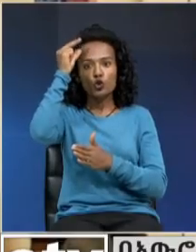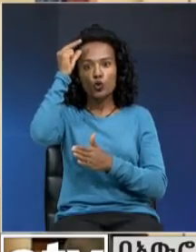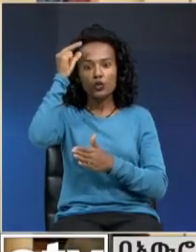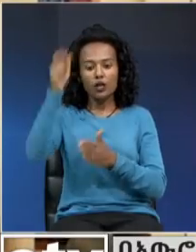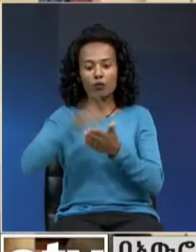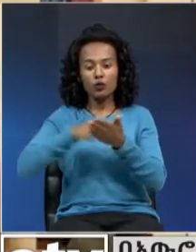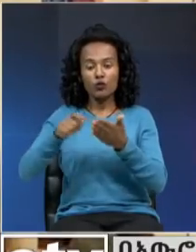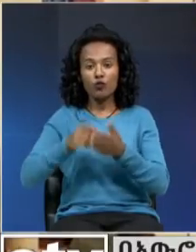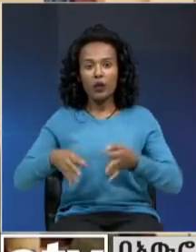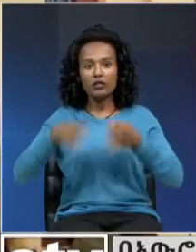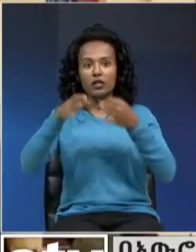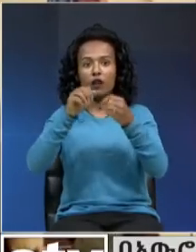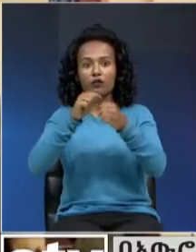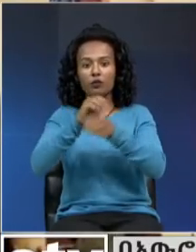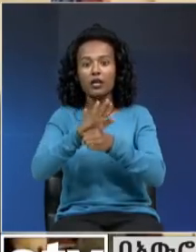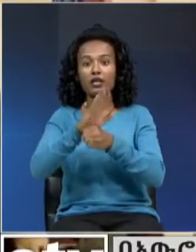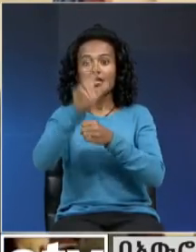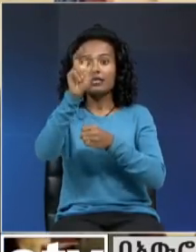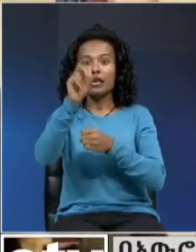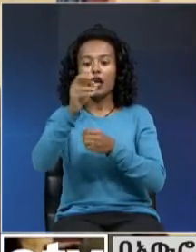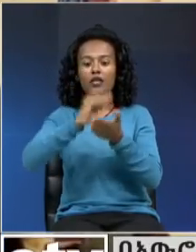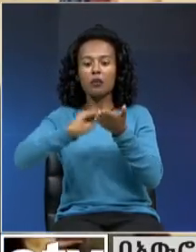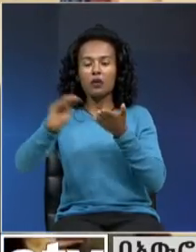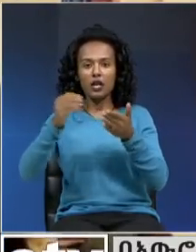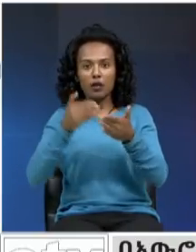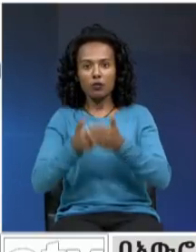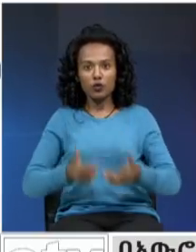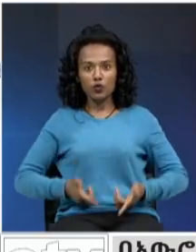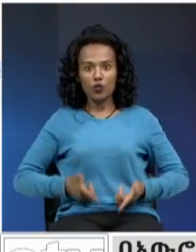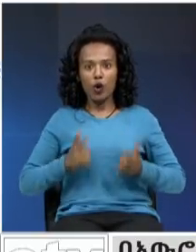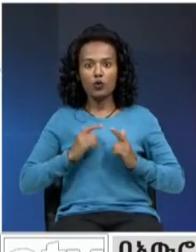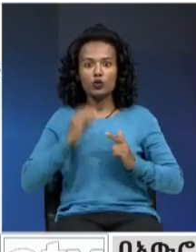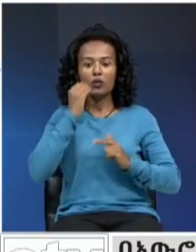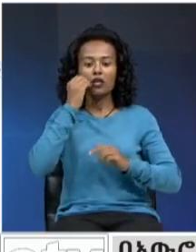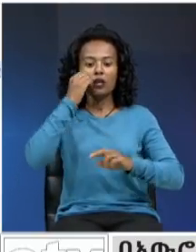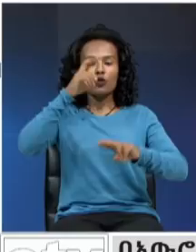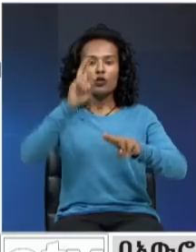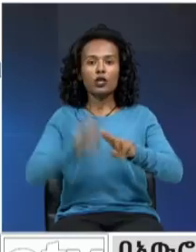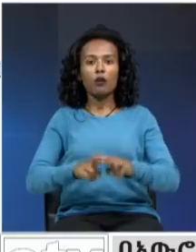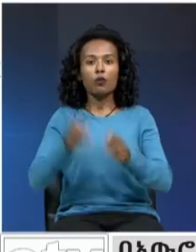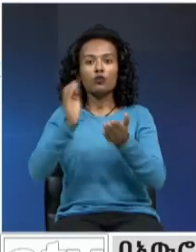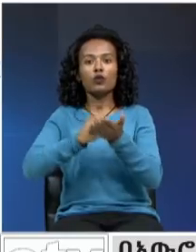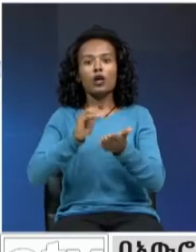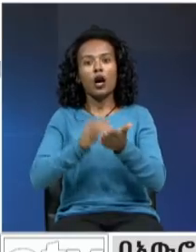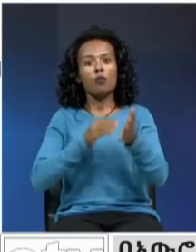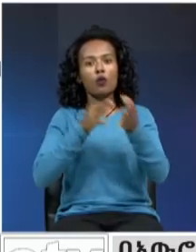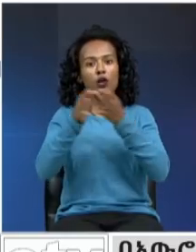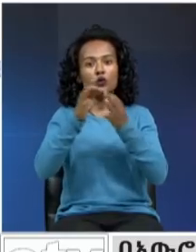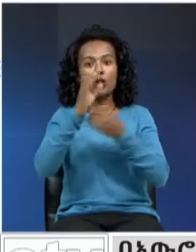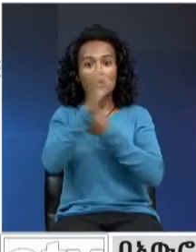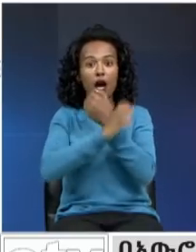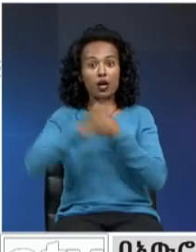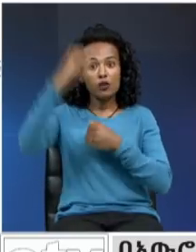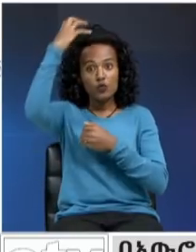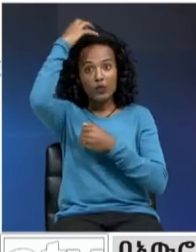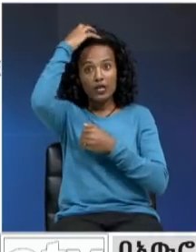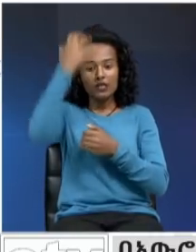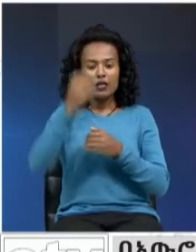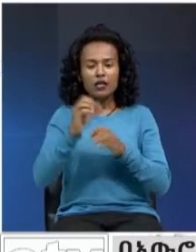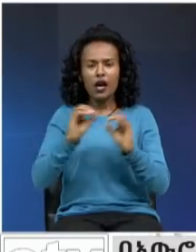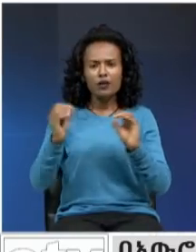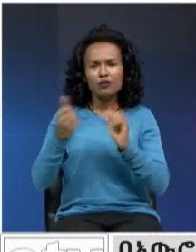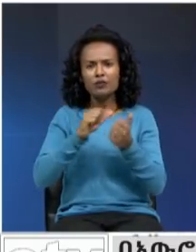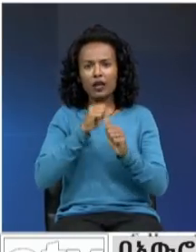በጽሁፍ ባስተላለፉት መልእክትም 30 ሚሊዮን የሚደርሱ ነዋሪዎች ቤታቸው እንዲቀመጡም ደጋግመው ገልጸዋል። የሀገሪቱ መንግስትም